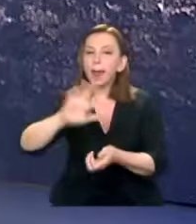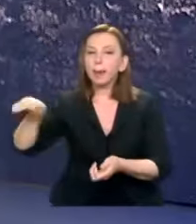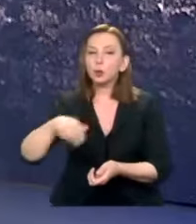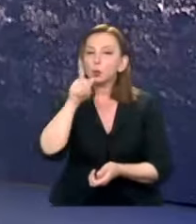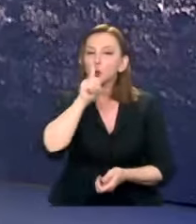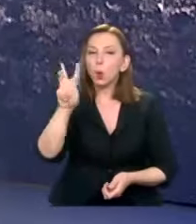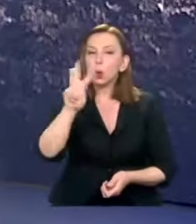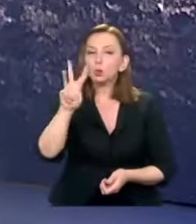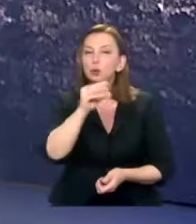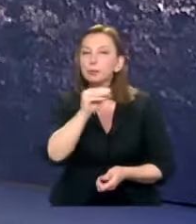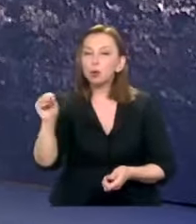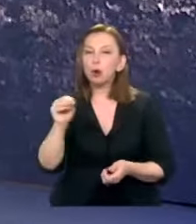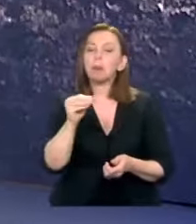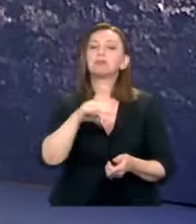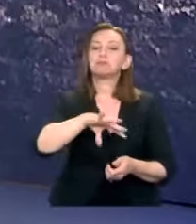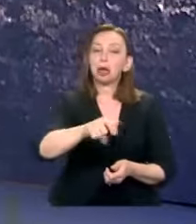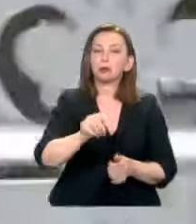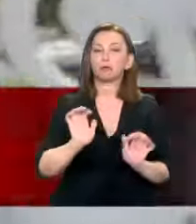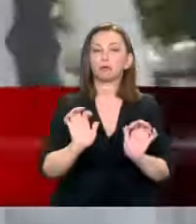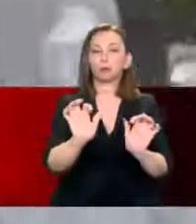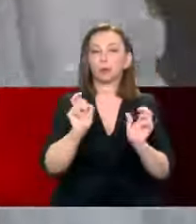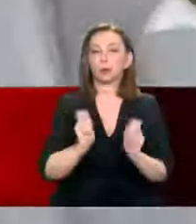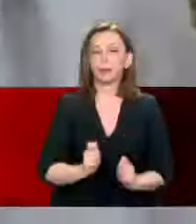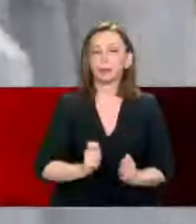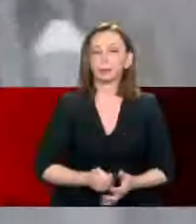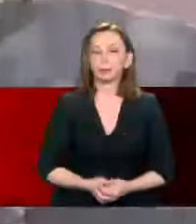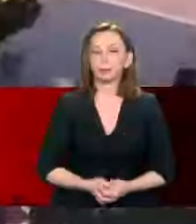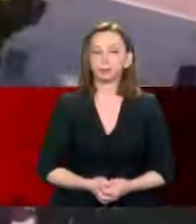130 milyon liralık vurgun yaptı.